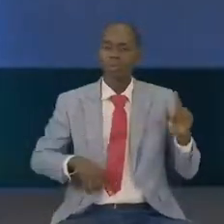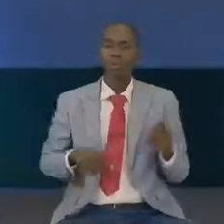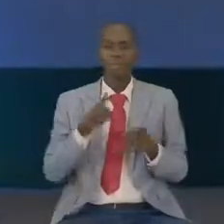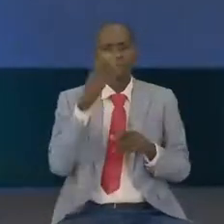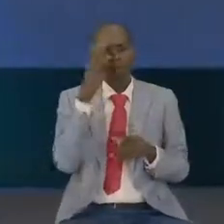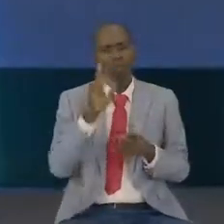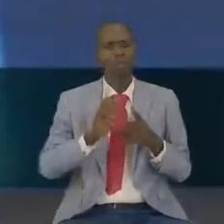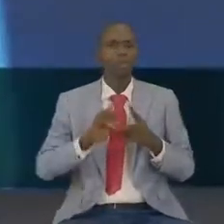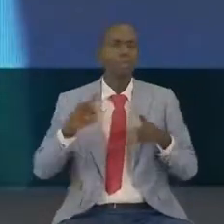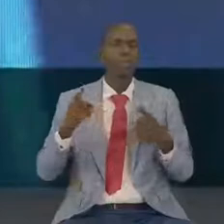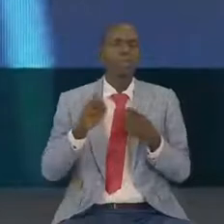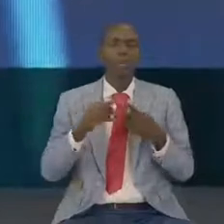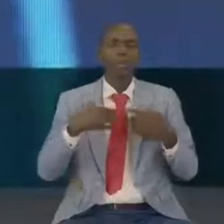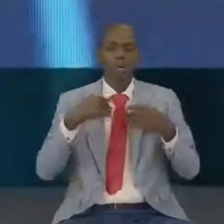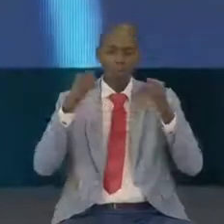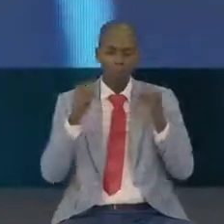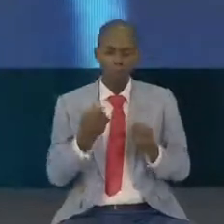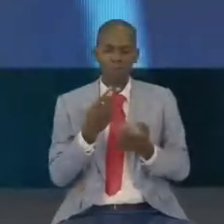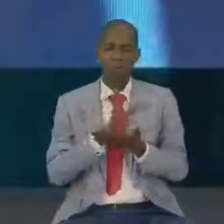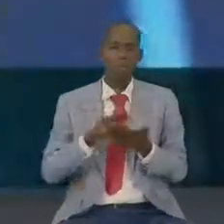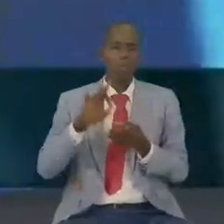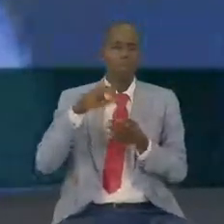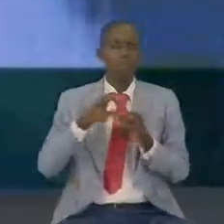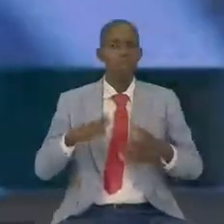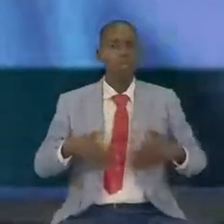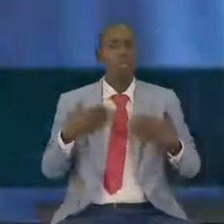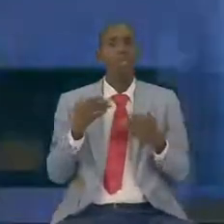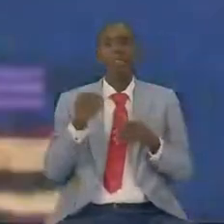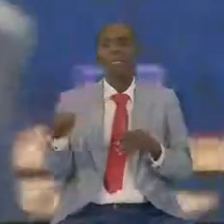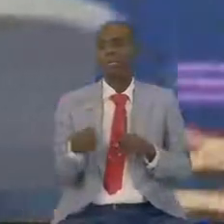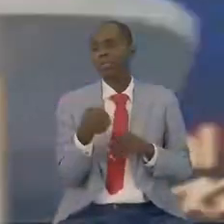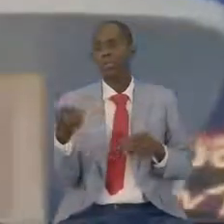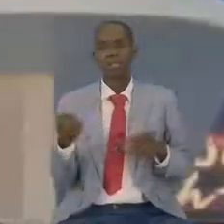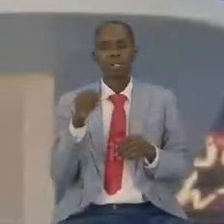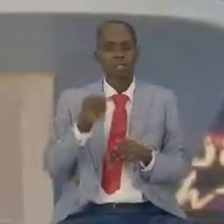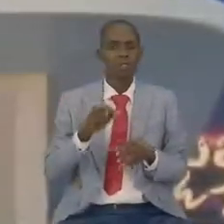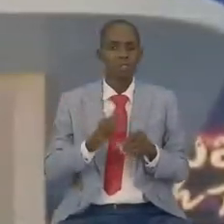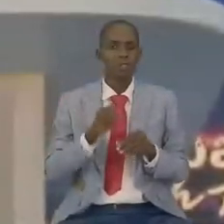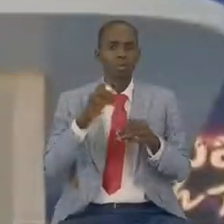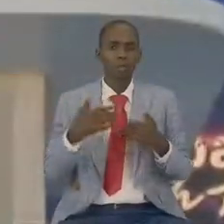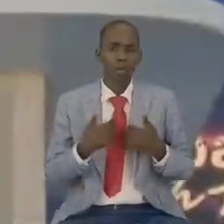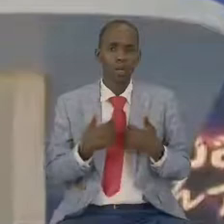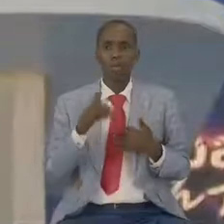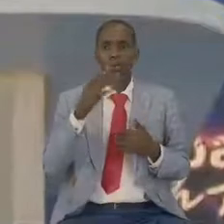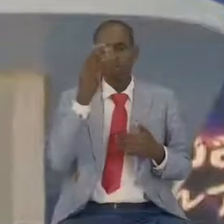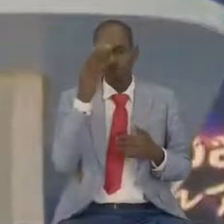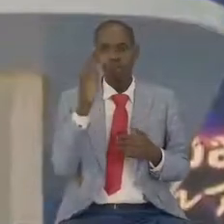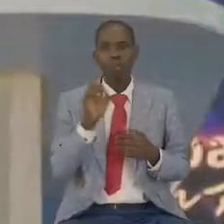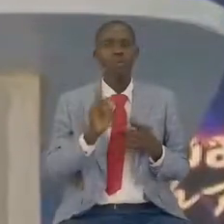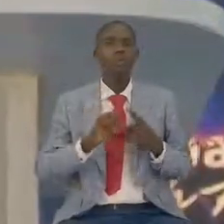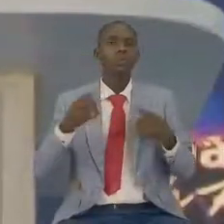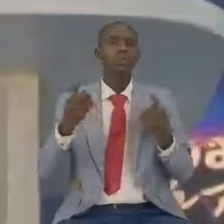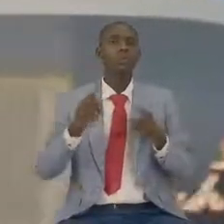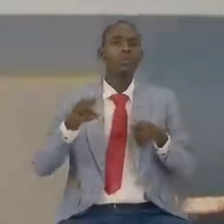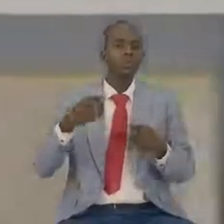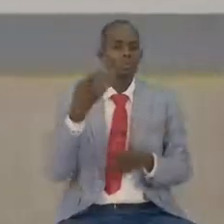Par la puissance du Saint-Esprit, c'est là où vous êtes allé. Est-ce qu'il y a un autre besoin que vous avez? Vous savez où aller. Allez